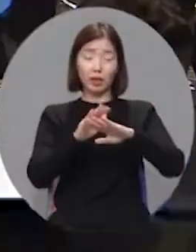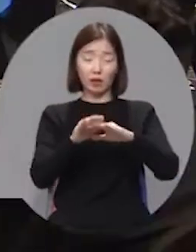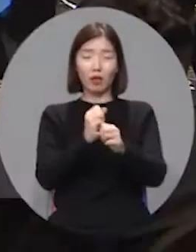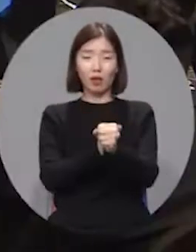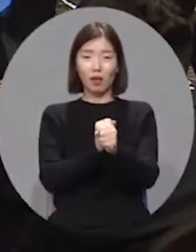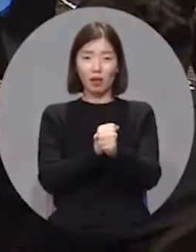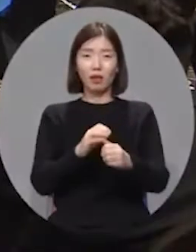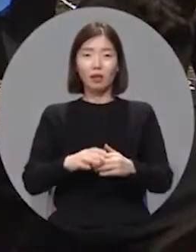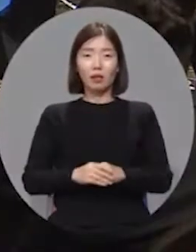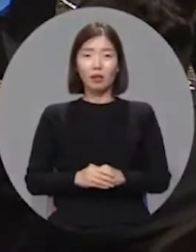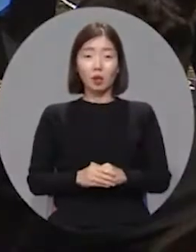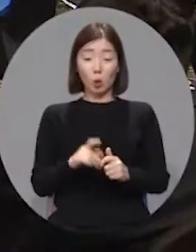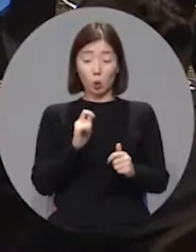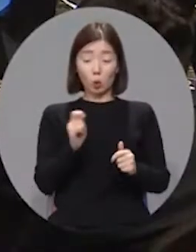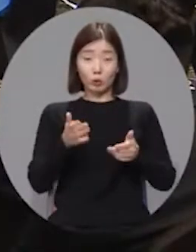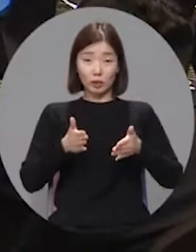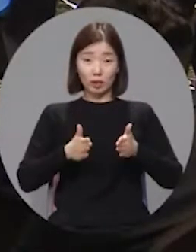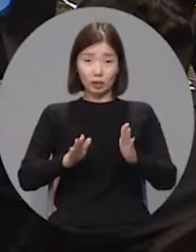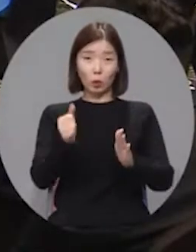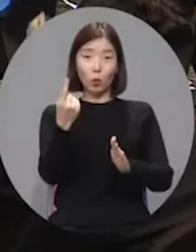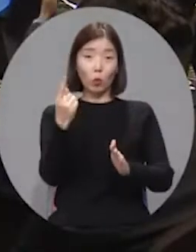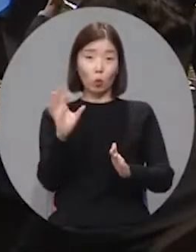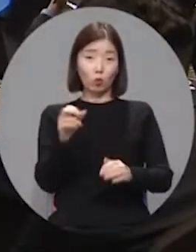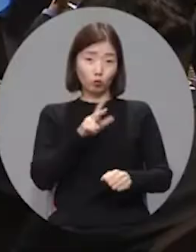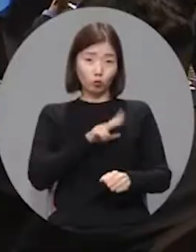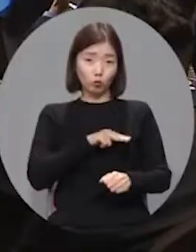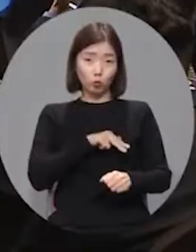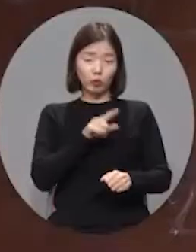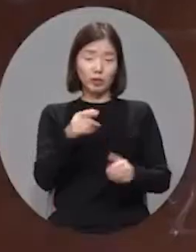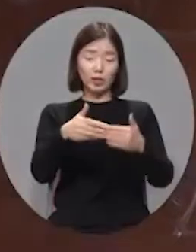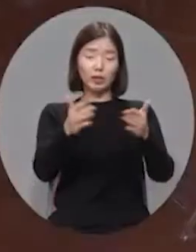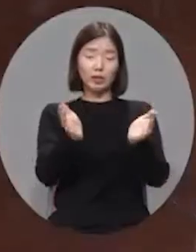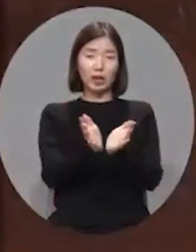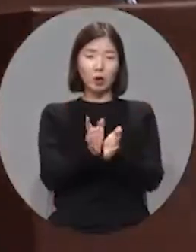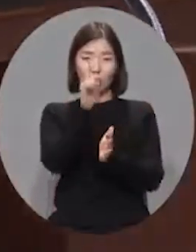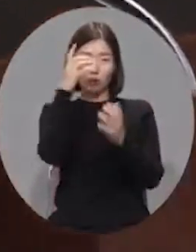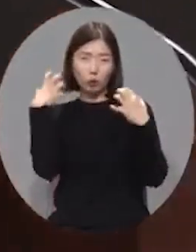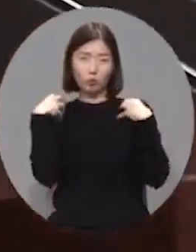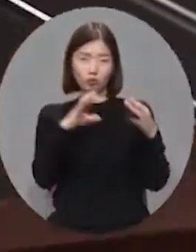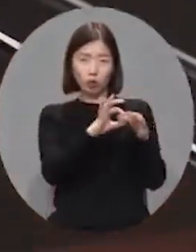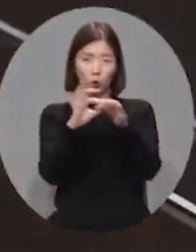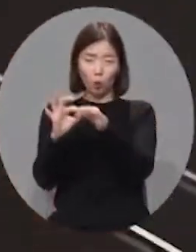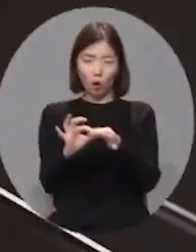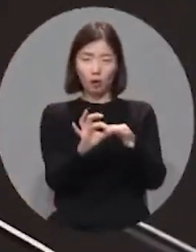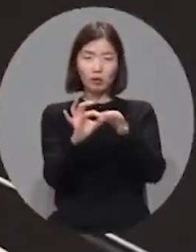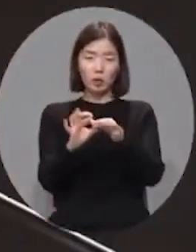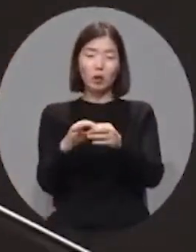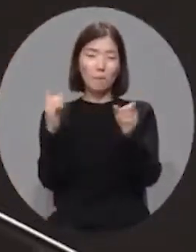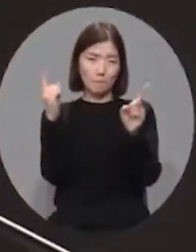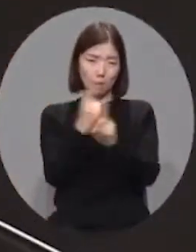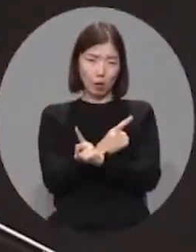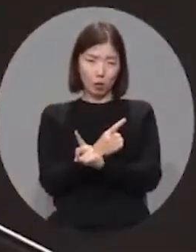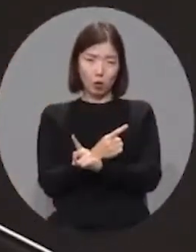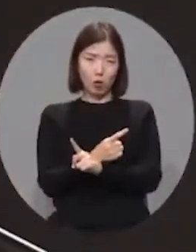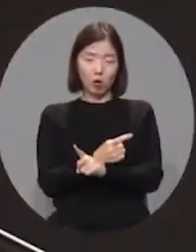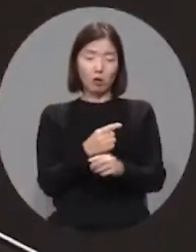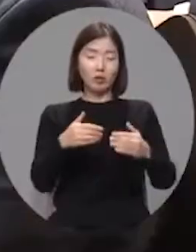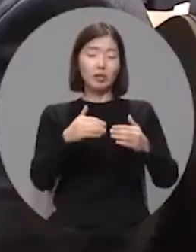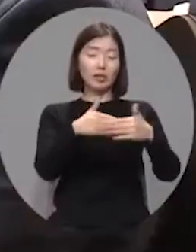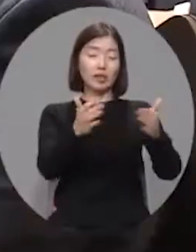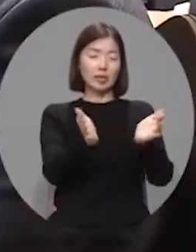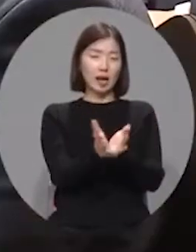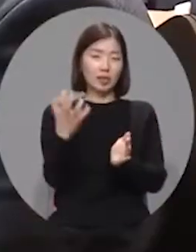가겠습니다. 고창 출신의 홍영표 후보는 당과 정부의 관계를 근본적으로 바꿔 정당